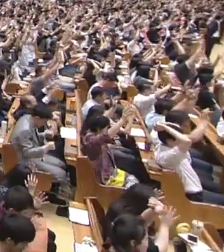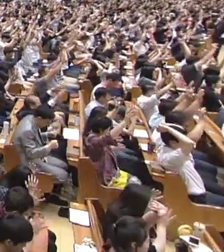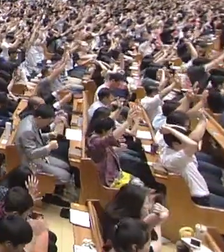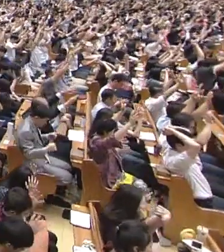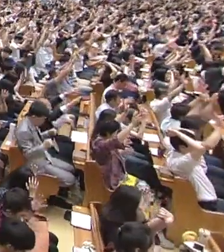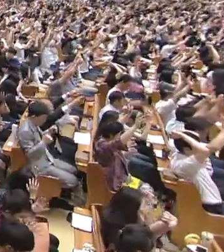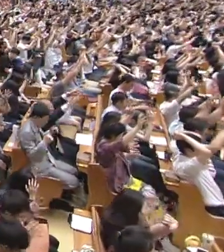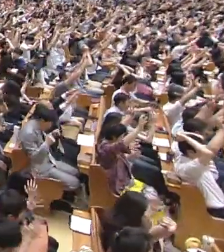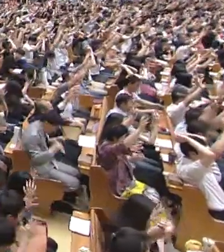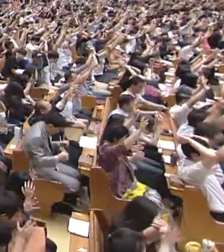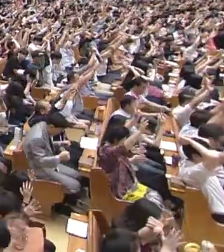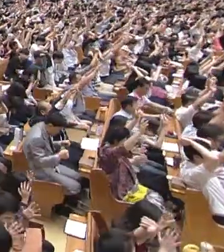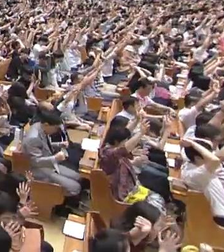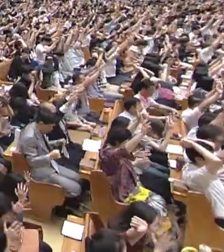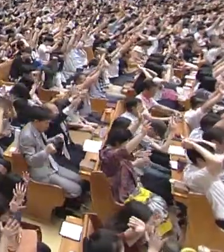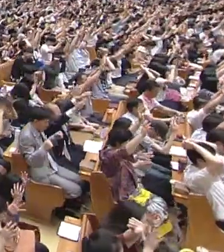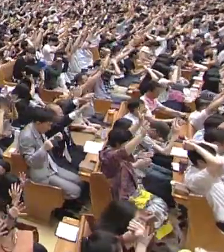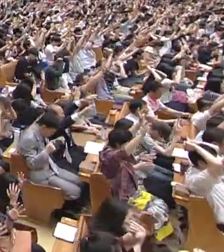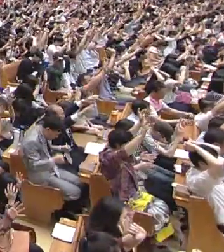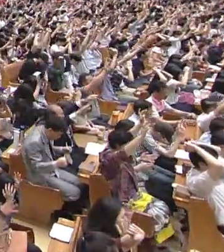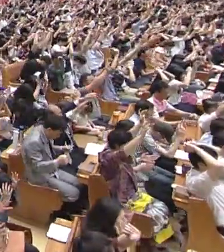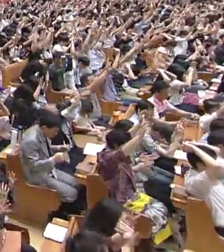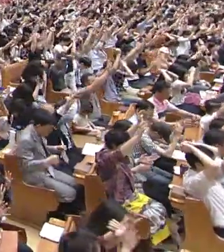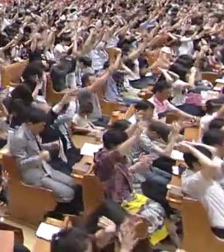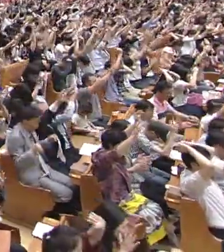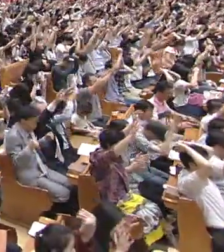바라볼 수 있도록 주님 말씀해 주심을 감사합니다